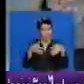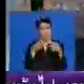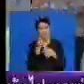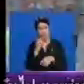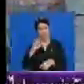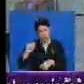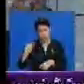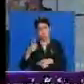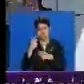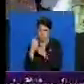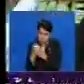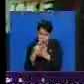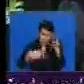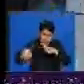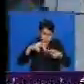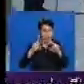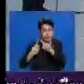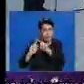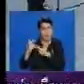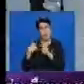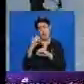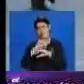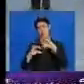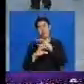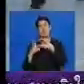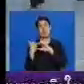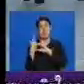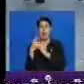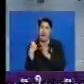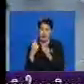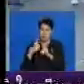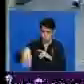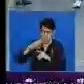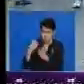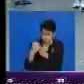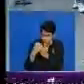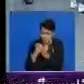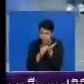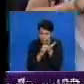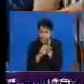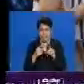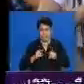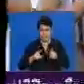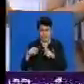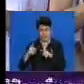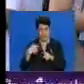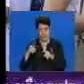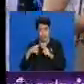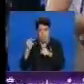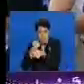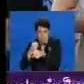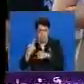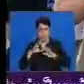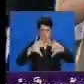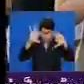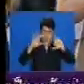ท้องถิ่นให้เพิ่มมากขึ้นในทุกรั้วโครงการและให้พลังดังกล่าวมีบทบาทควบคู่กับการดำเนินงานของภาครัฐ